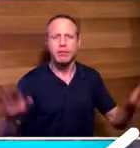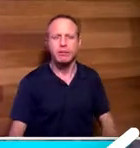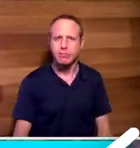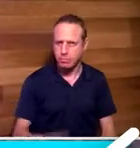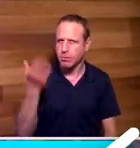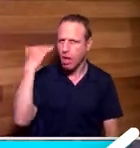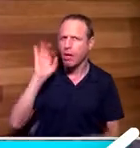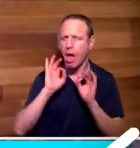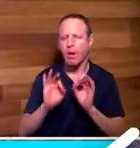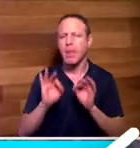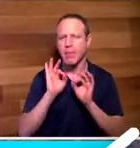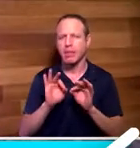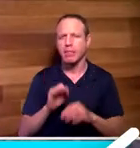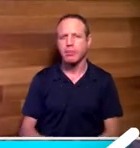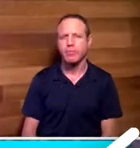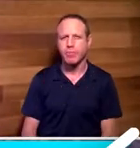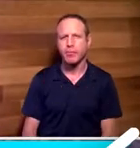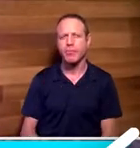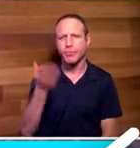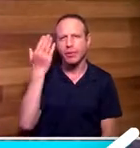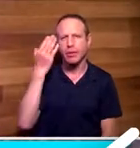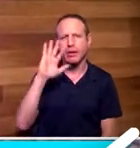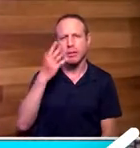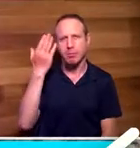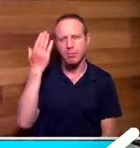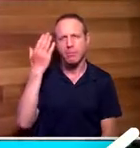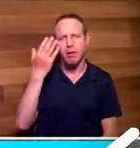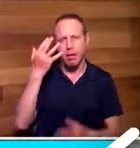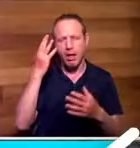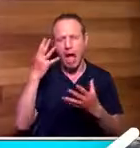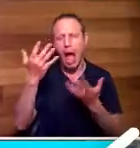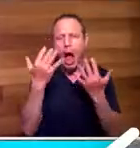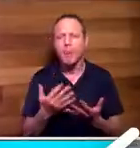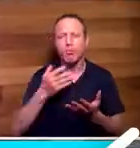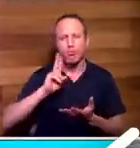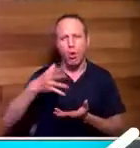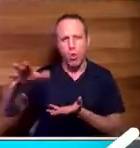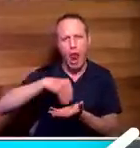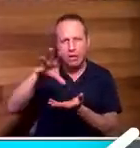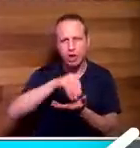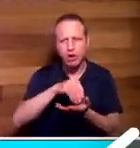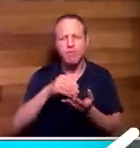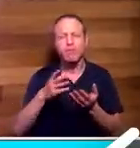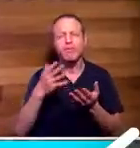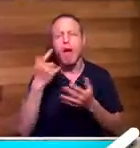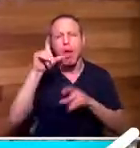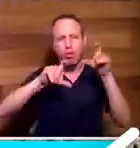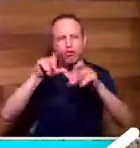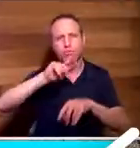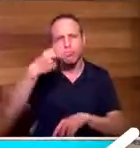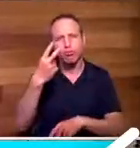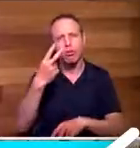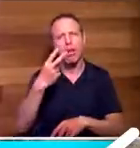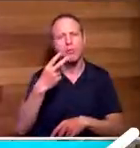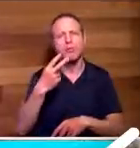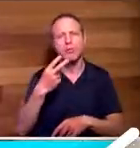היה באמת, ראינו את הכמות שיכולנו לאסוף בעזרת כמה אנשים בשעתיים, ואנחנו